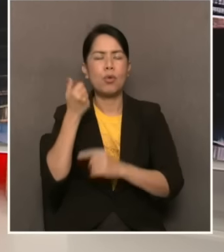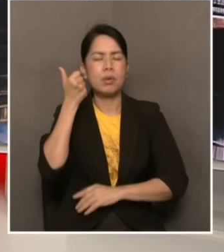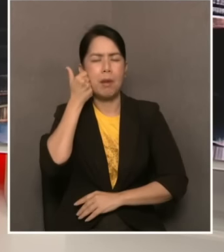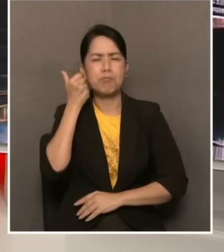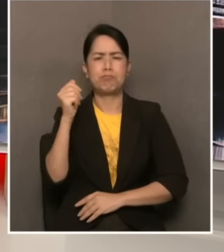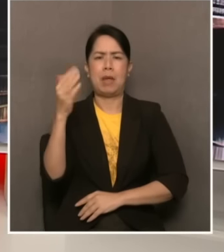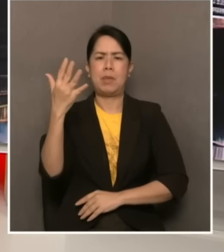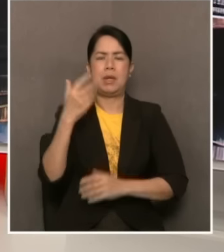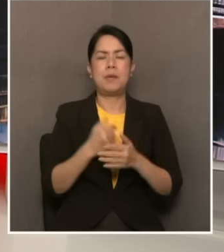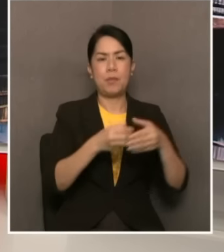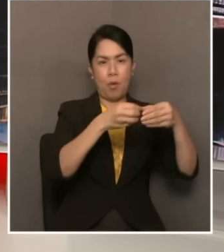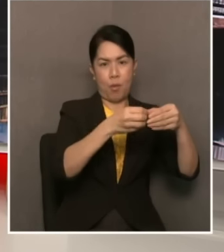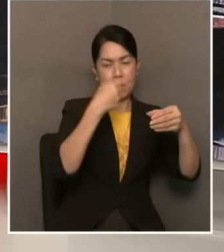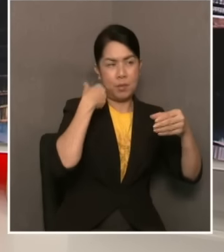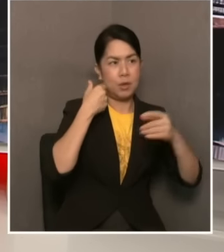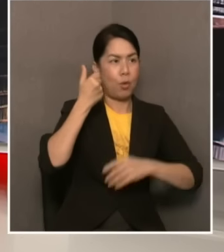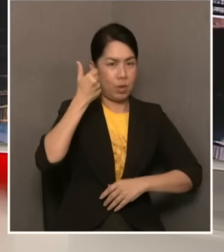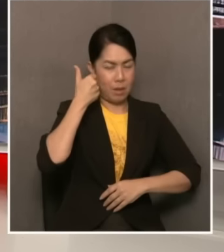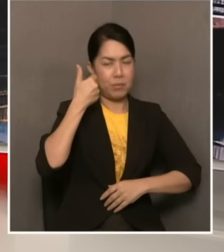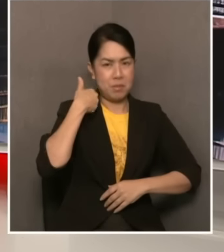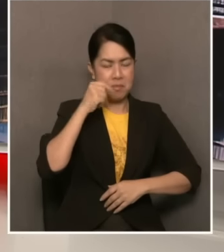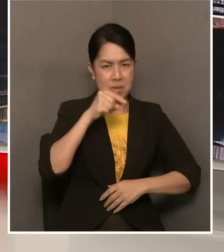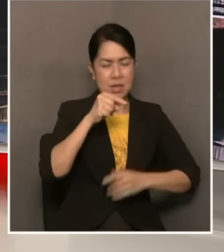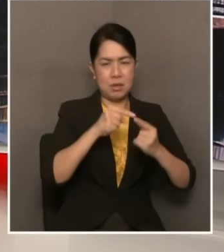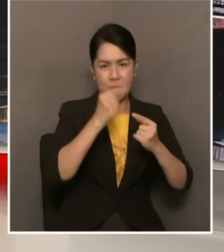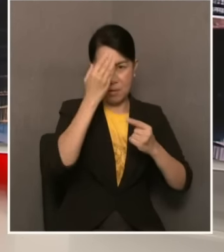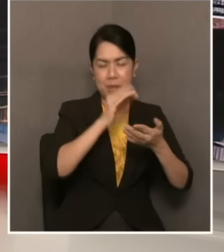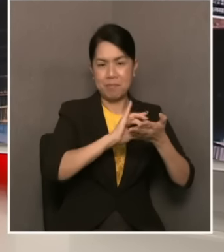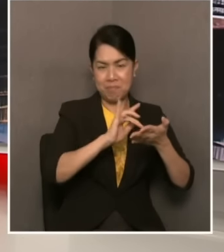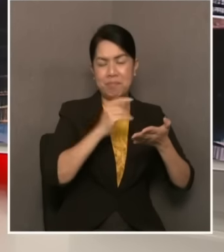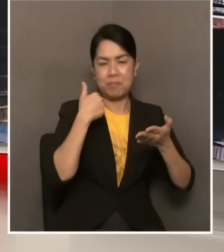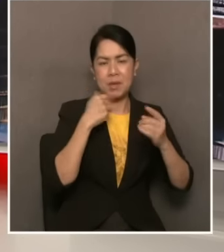โรใง 15